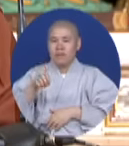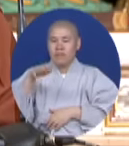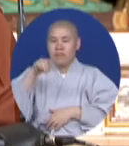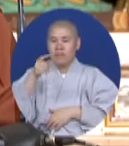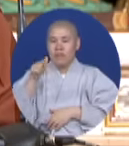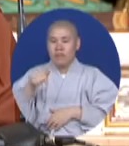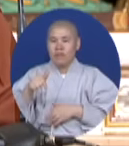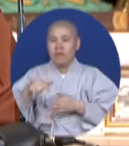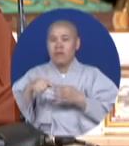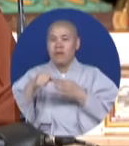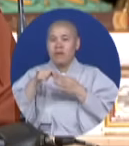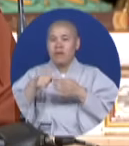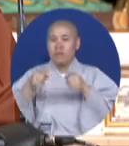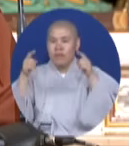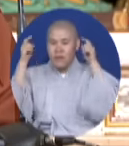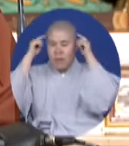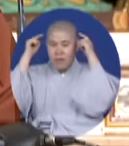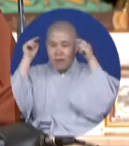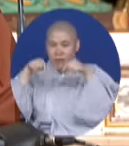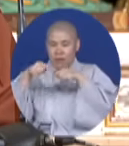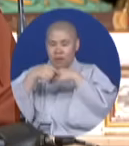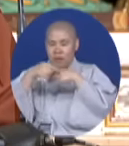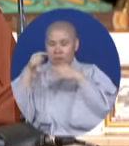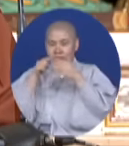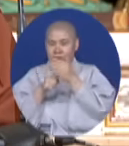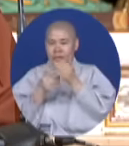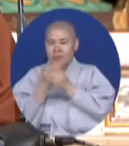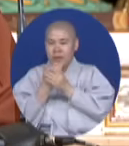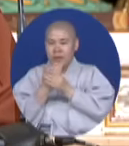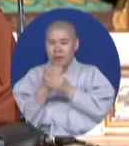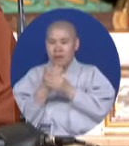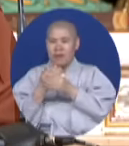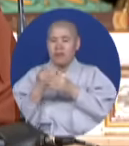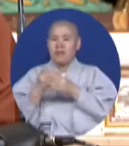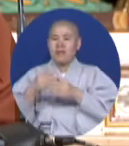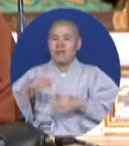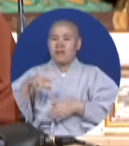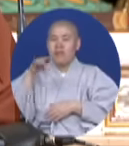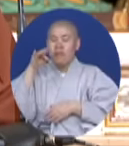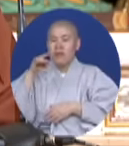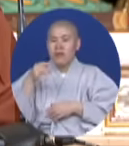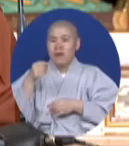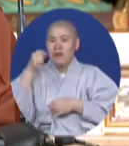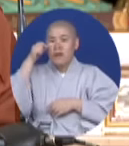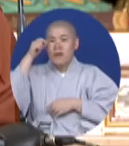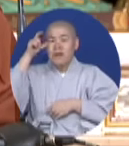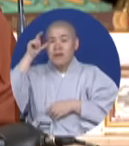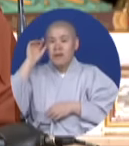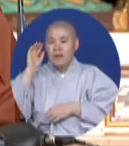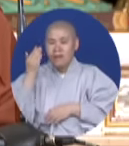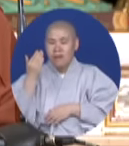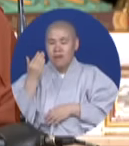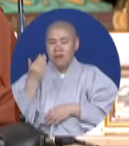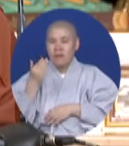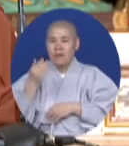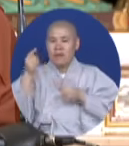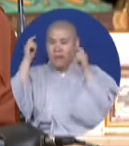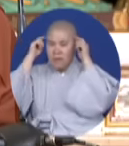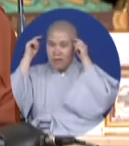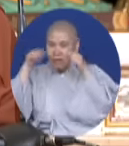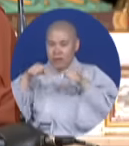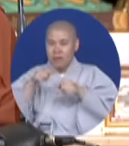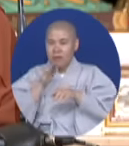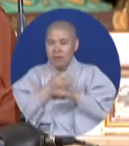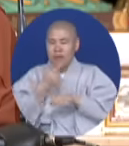첫 번째 그 어리석은 마음이 일어나는 심초기를 깨닫는 거예요. 그 어리석은